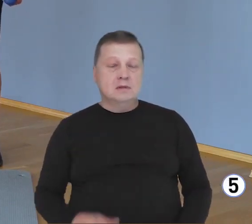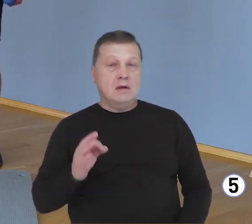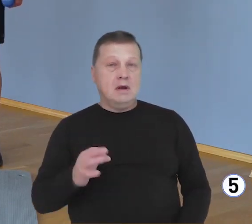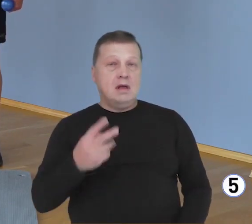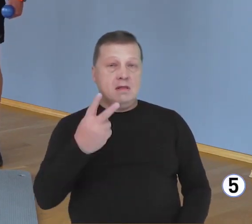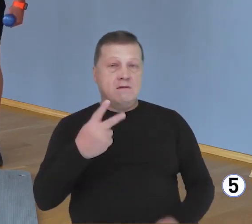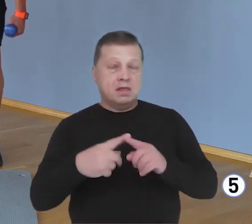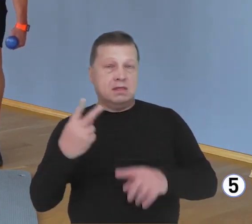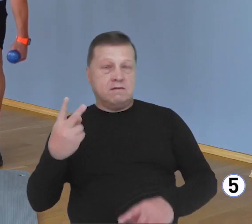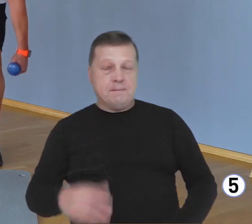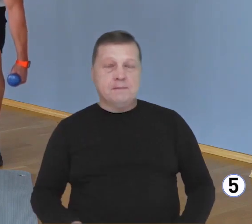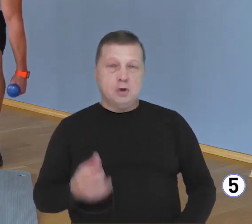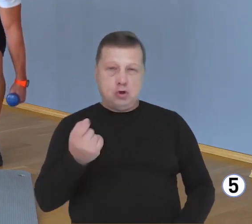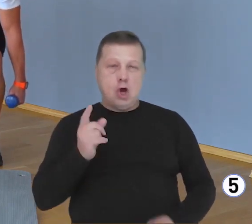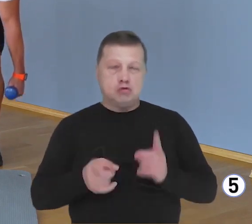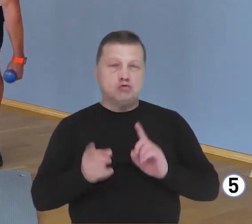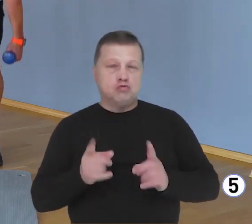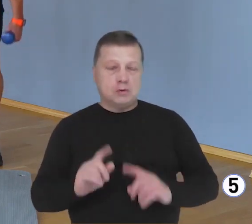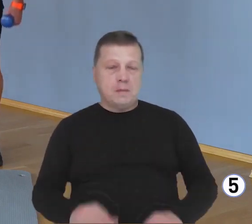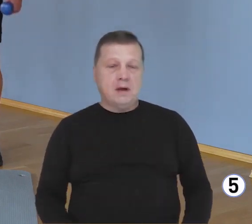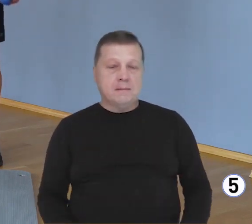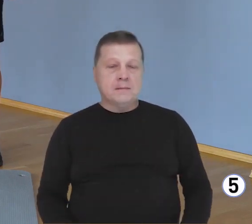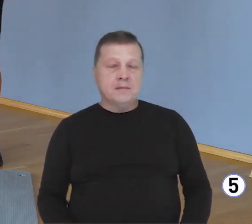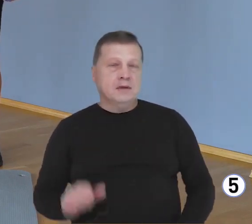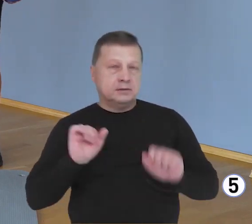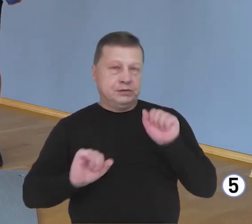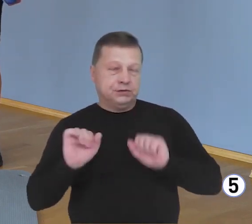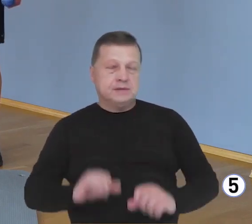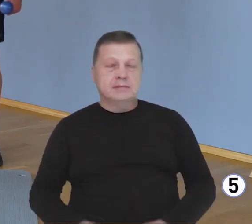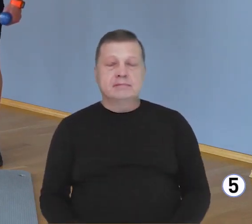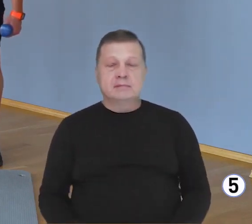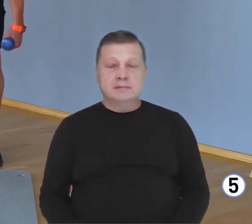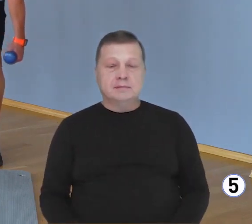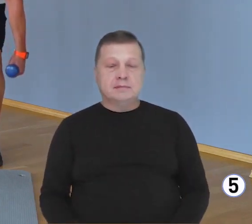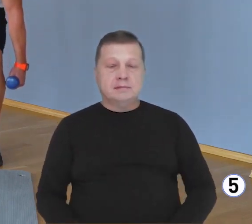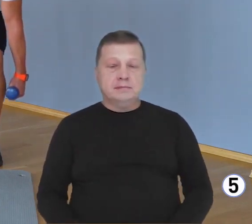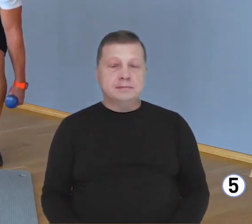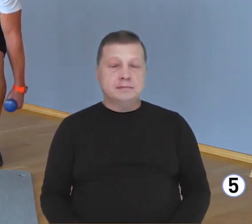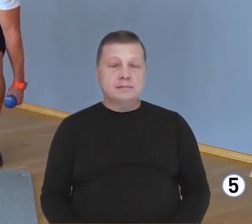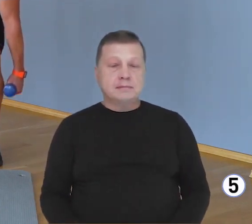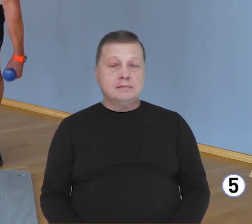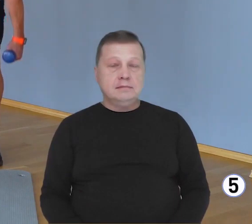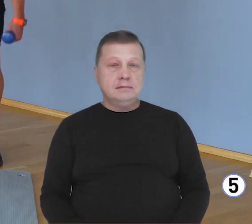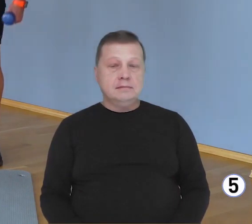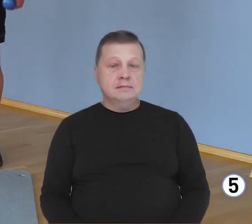Rozkład tempa 2x2, troszeczkę szybciej. Wykonujemy to ćwiczenie.